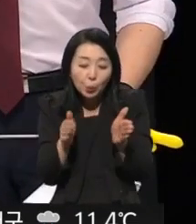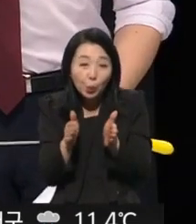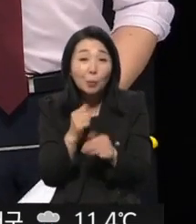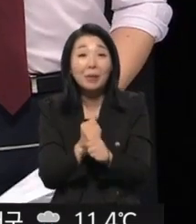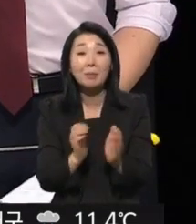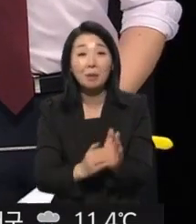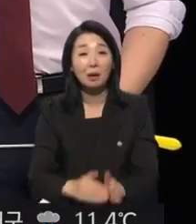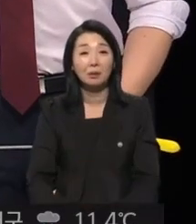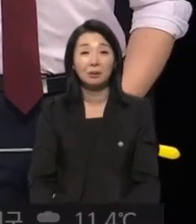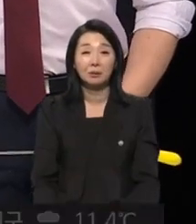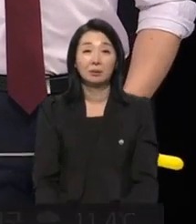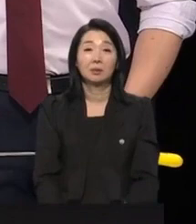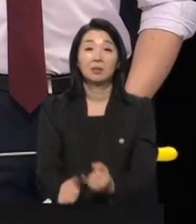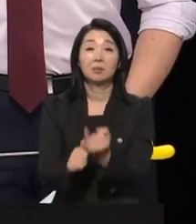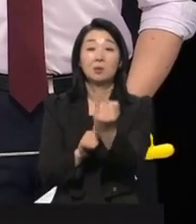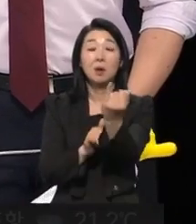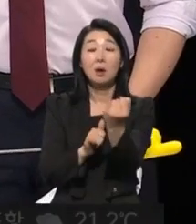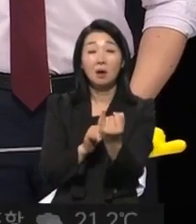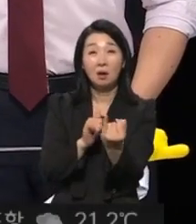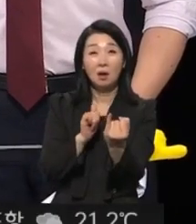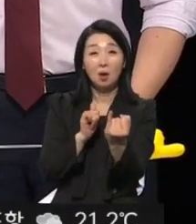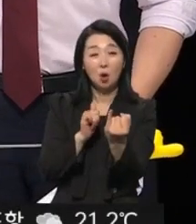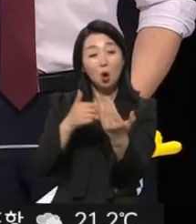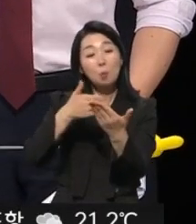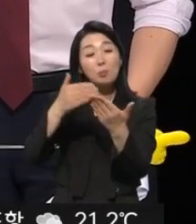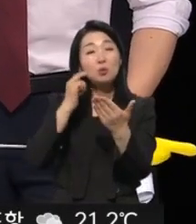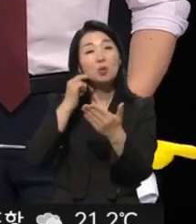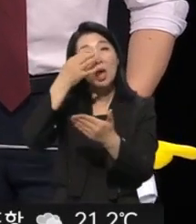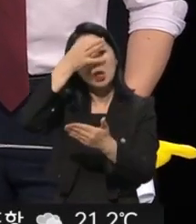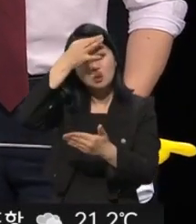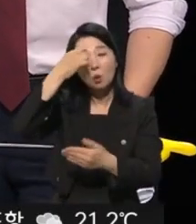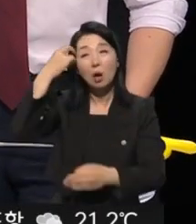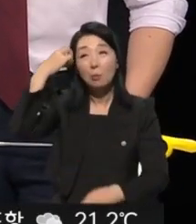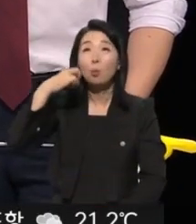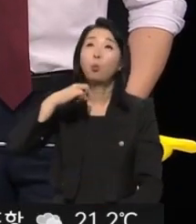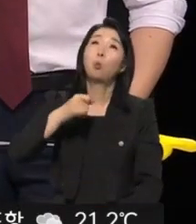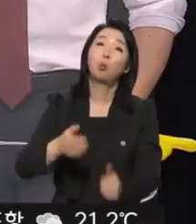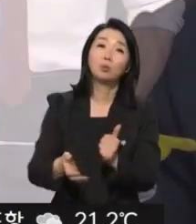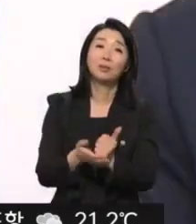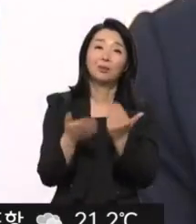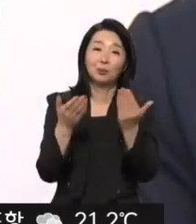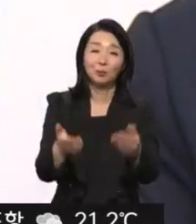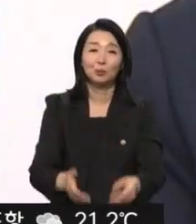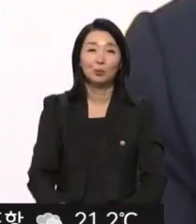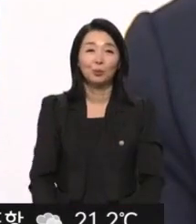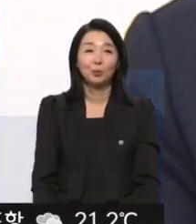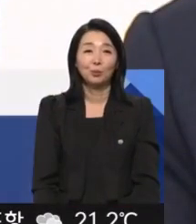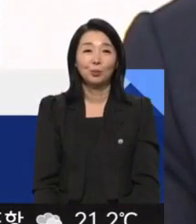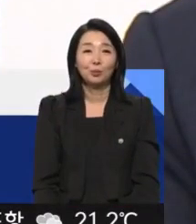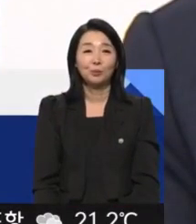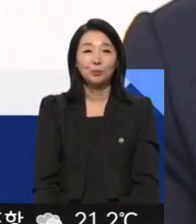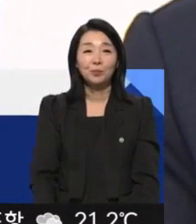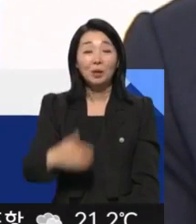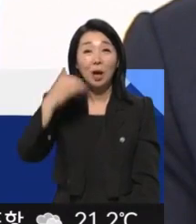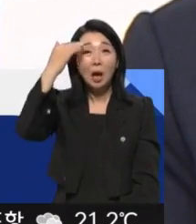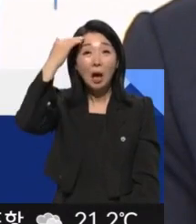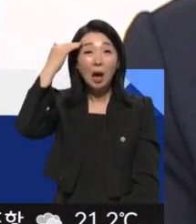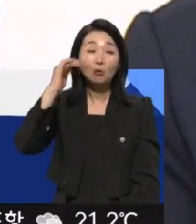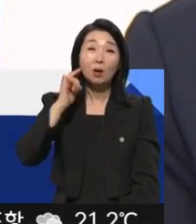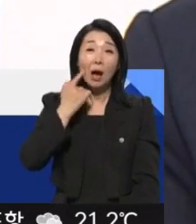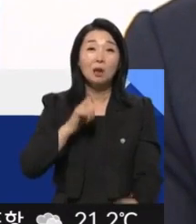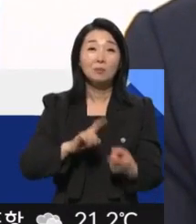특히 김건희 여사의 미적 감각이 돋보였다는 칭찬도 나왔습니다. 정말 한국의 미를